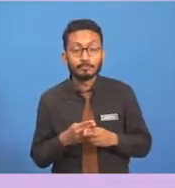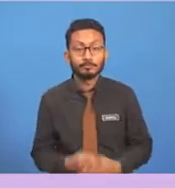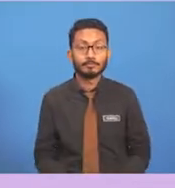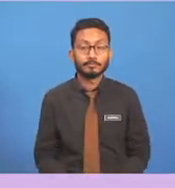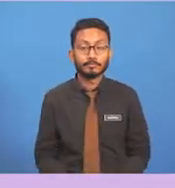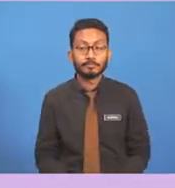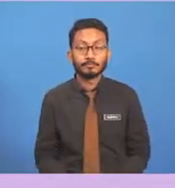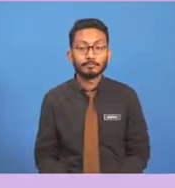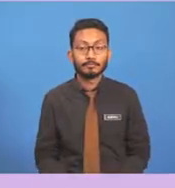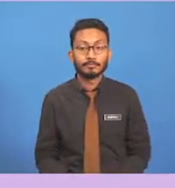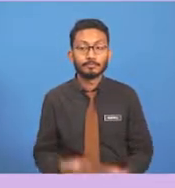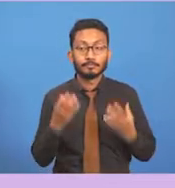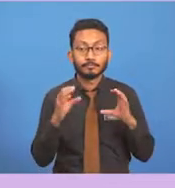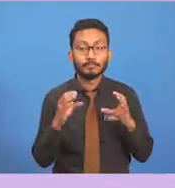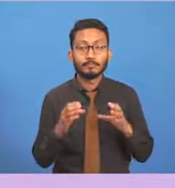guru,